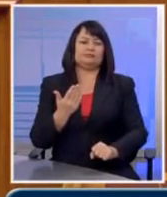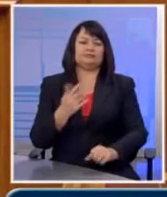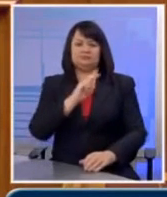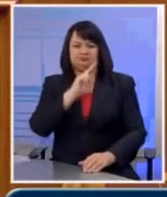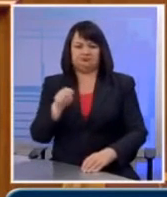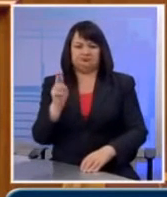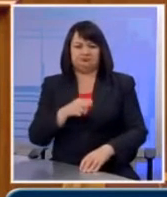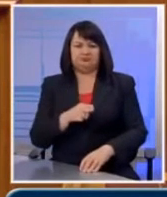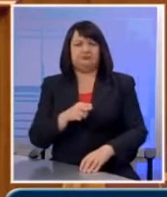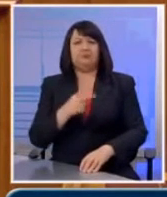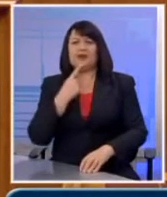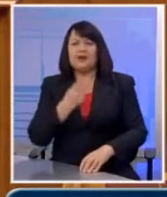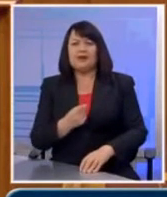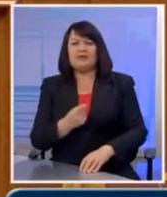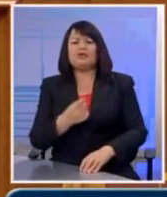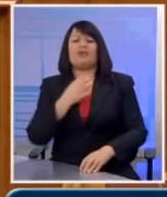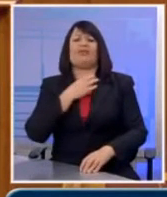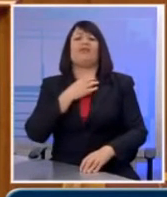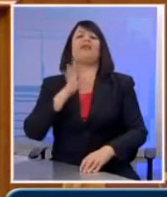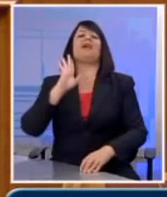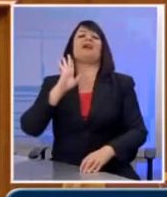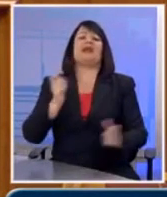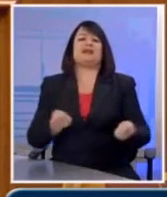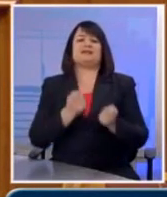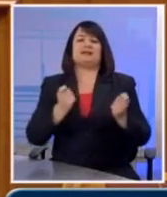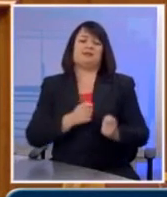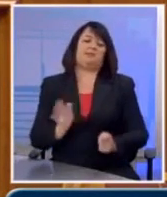όταν θεώρησε ότι δεν του είναι χρήσιμος πια.